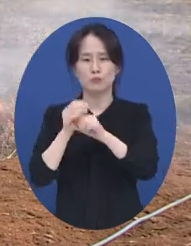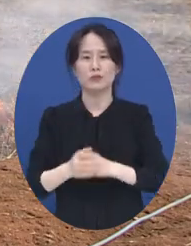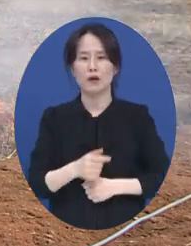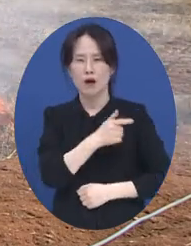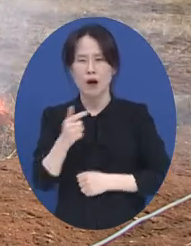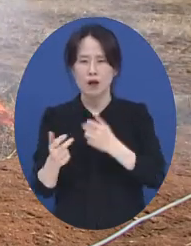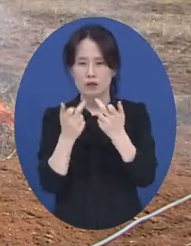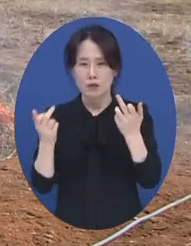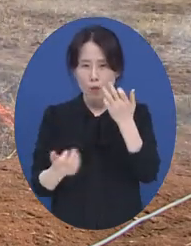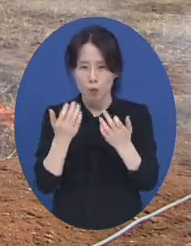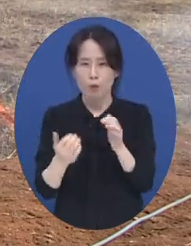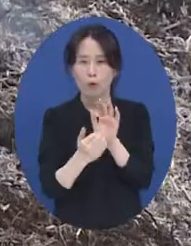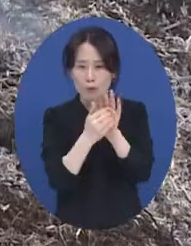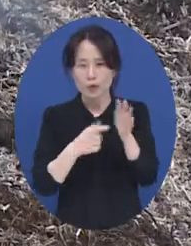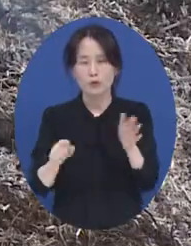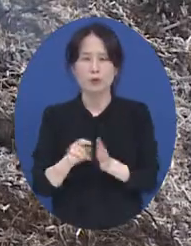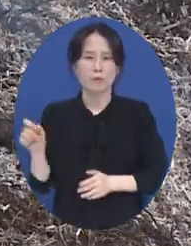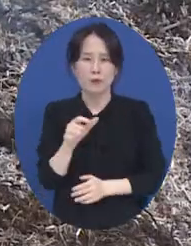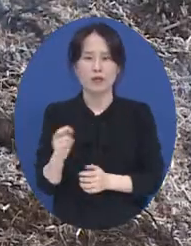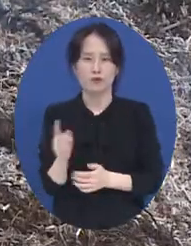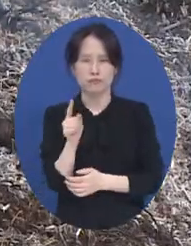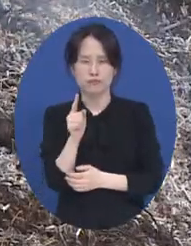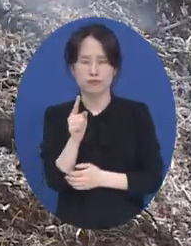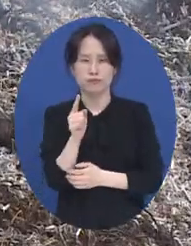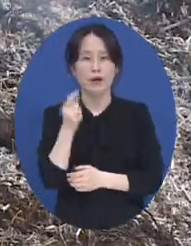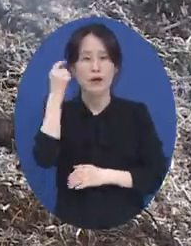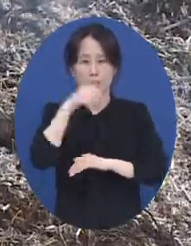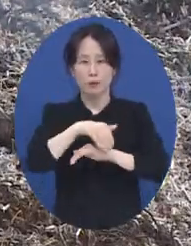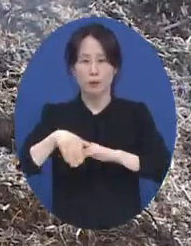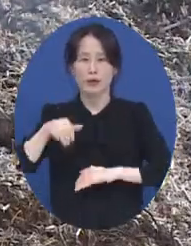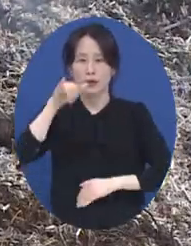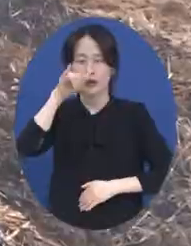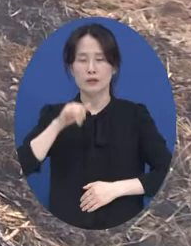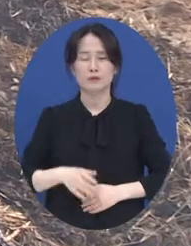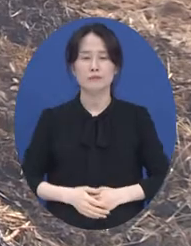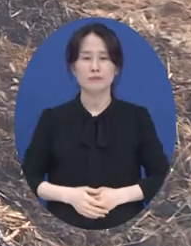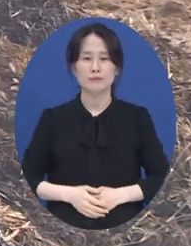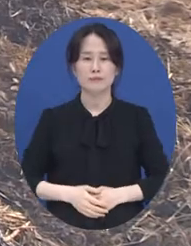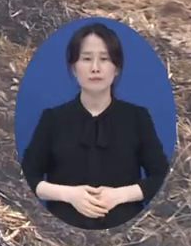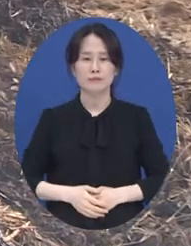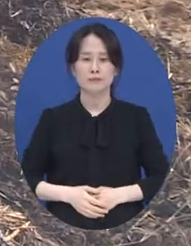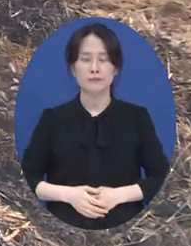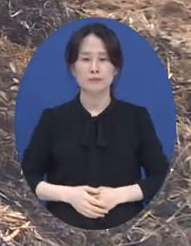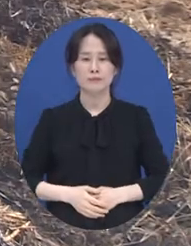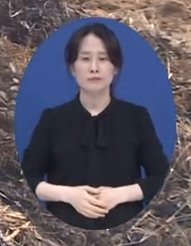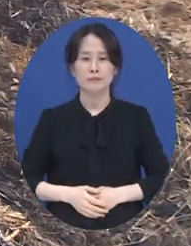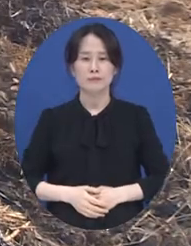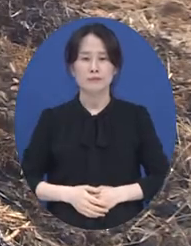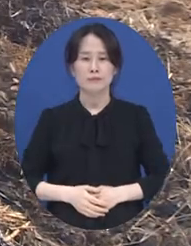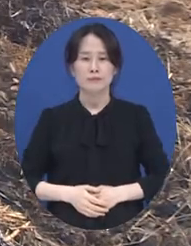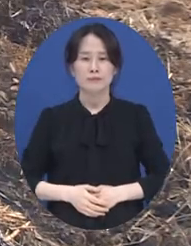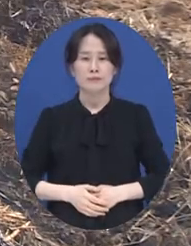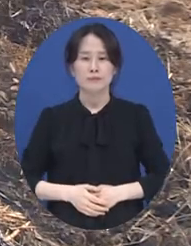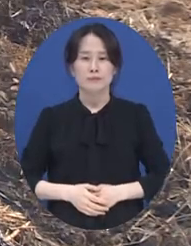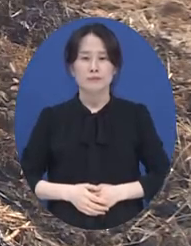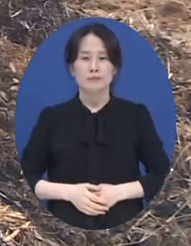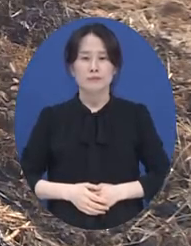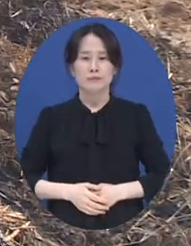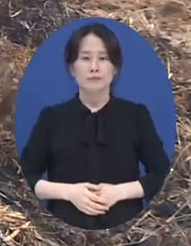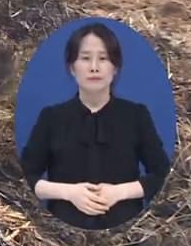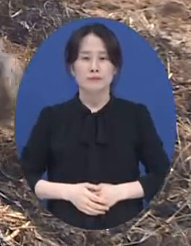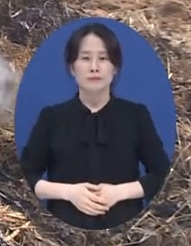이밖에도 대형 살림 화제 대비를 위해 신속한 초기 대응에 나설 방침입니다 경기 주 tv 구형 술입니다